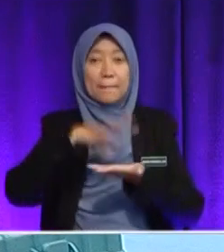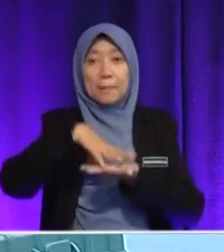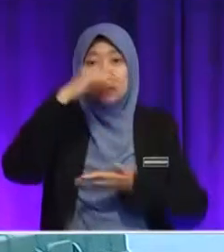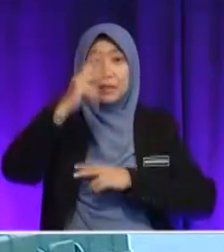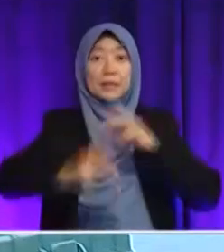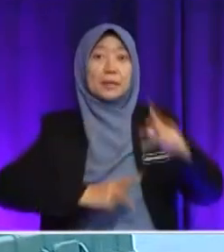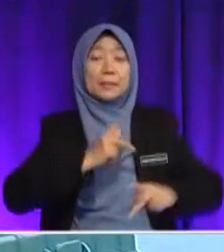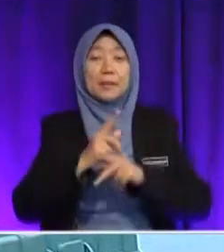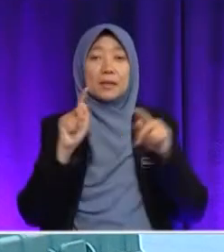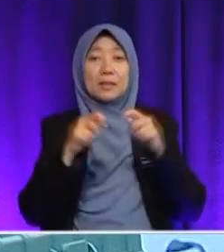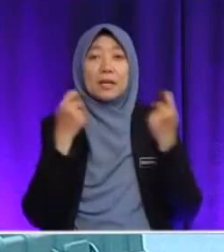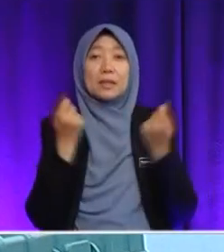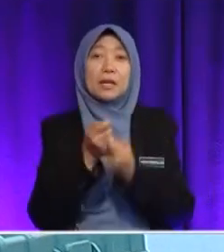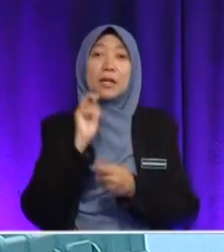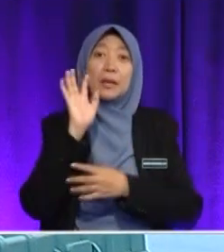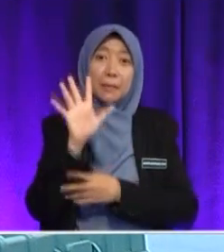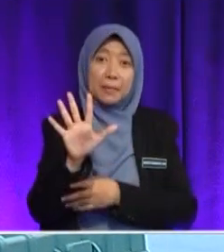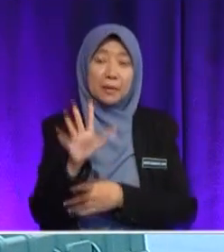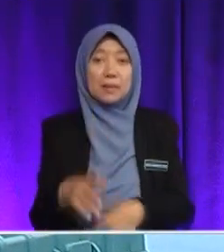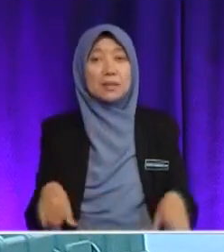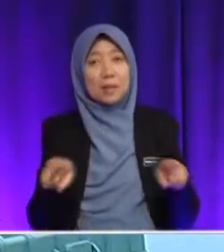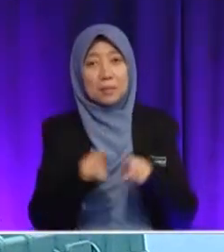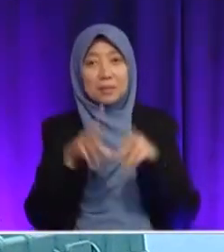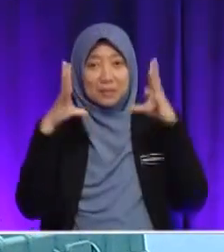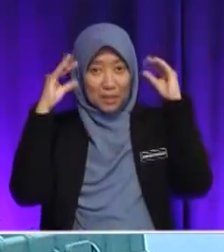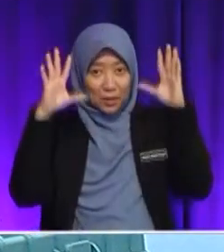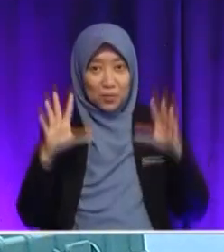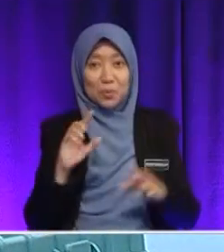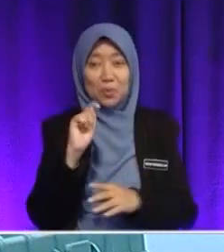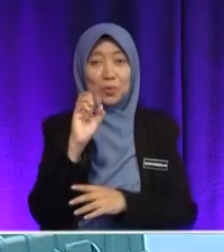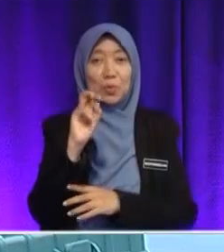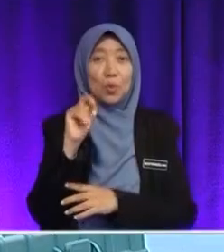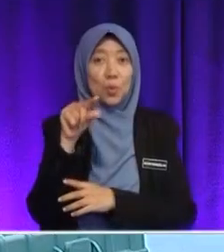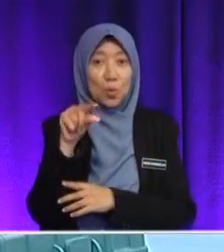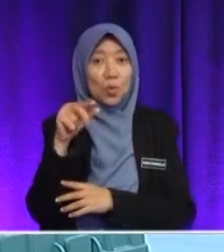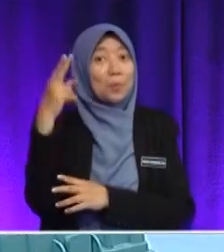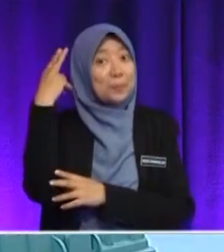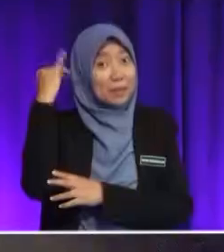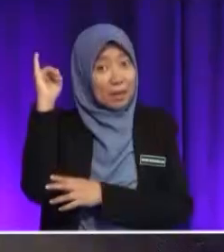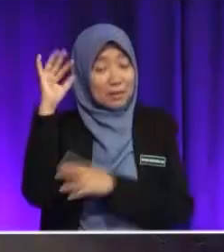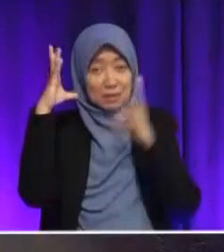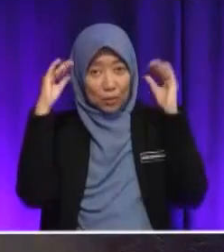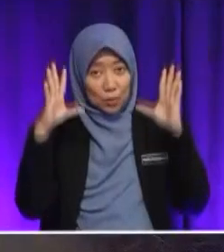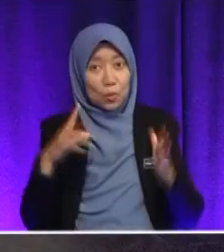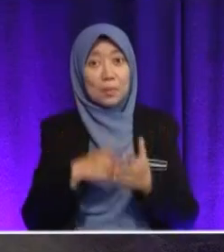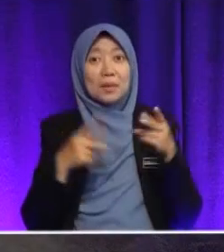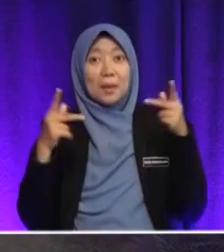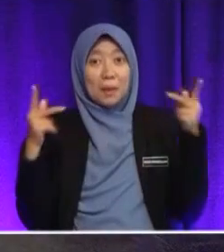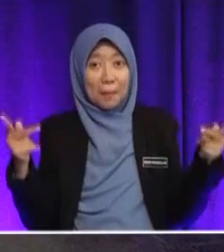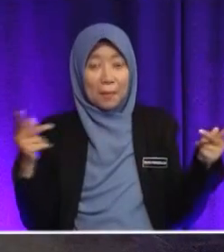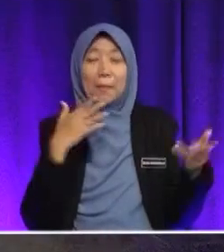alat kimia tingkatan 5 B = C gutung Hai cego Aisyah baik-baik